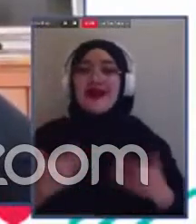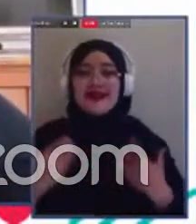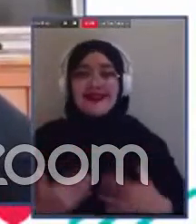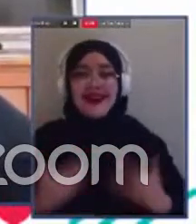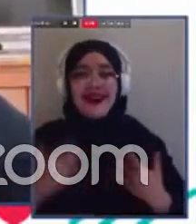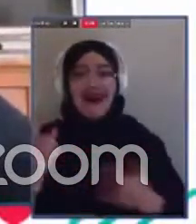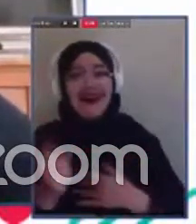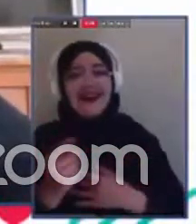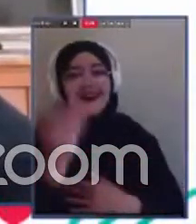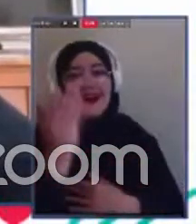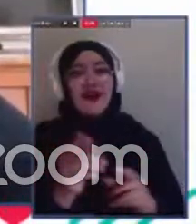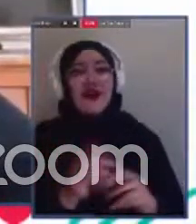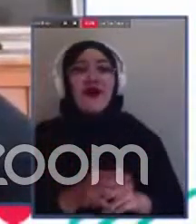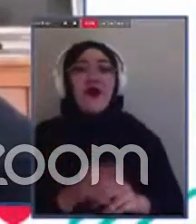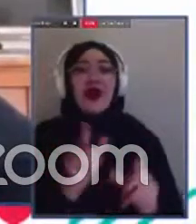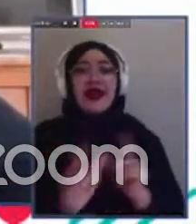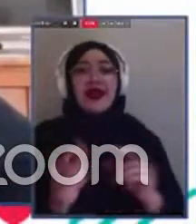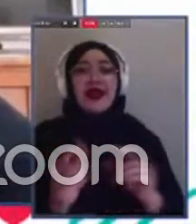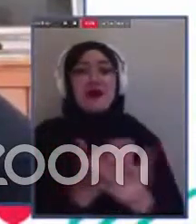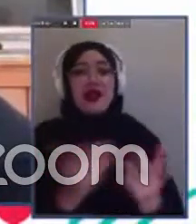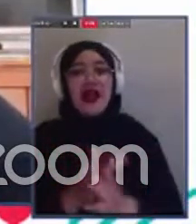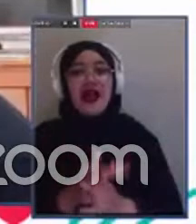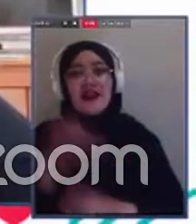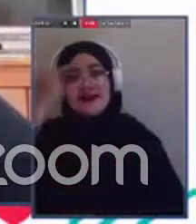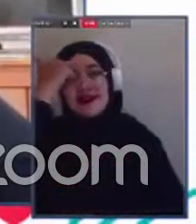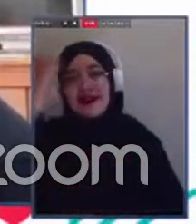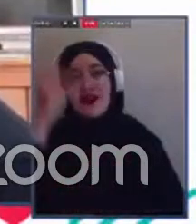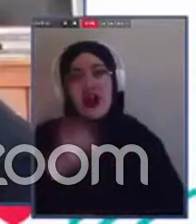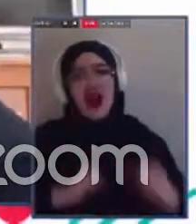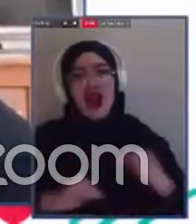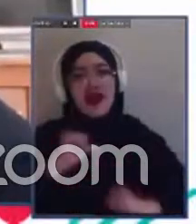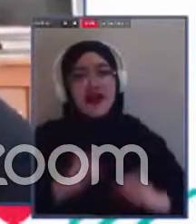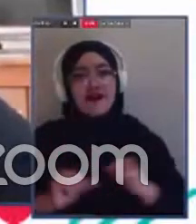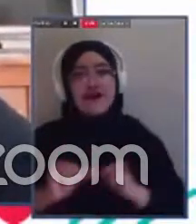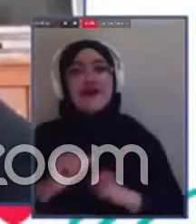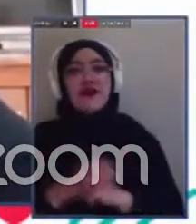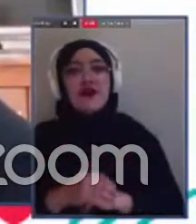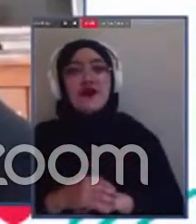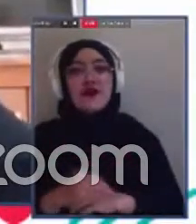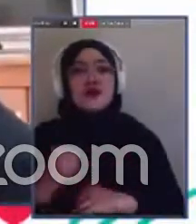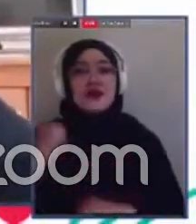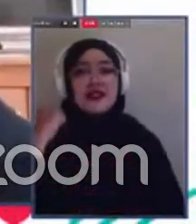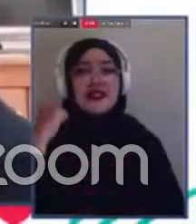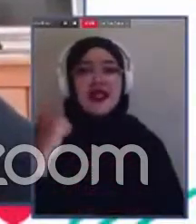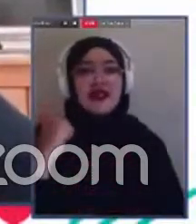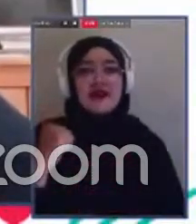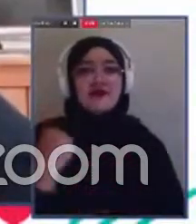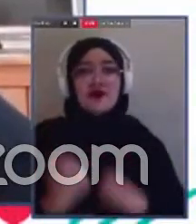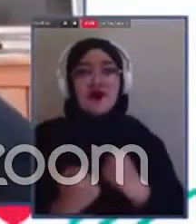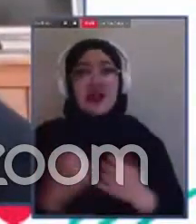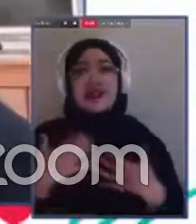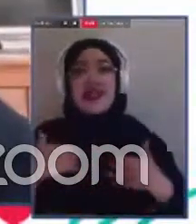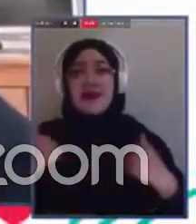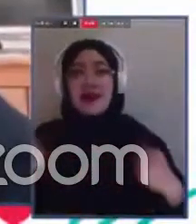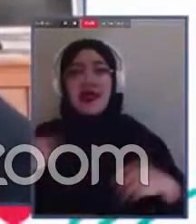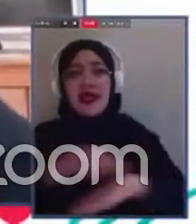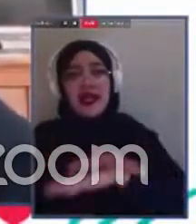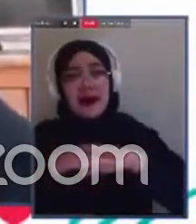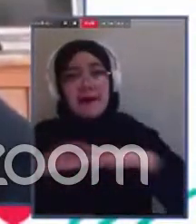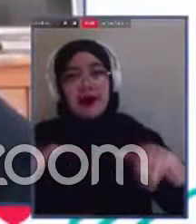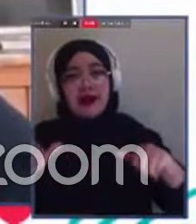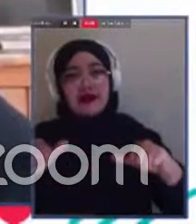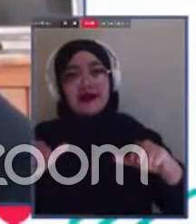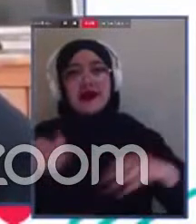Mutia aktif, cerdas, dan selalu terdepan untuk berjihad memperjuangkan keselamatan dan keamanan kita. Thank you so much Mbak